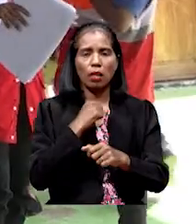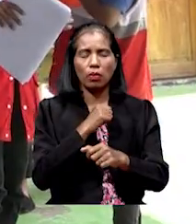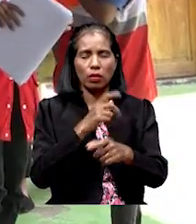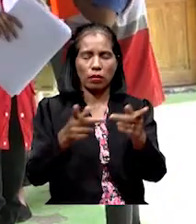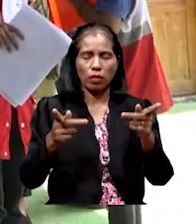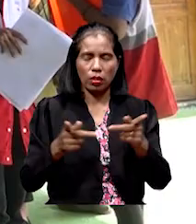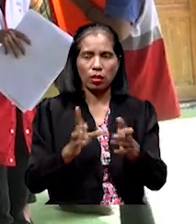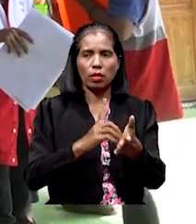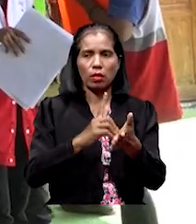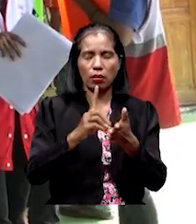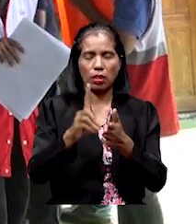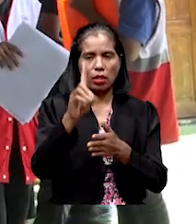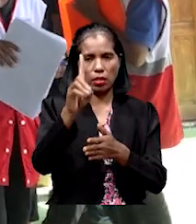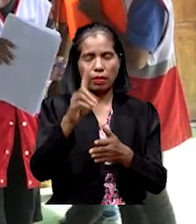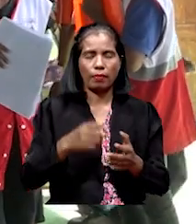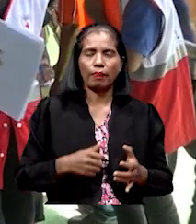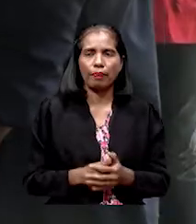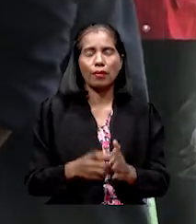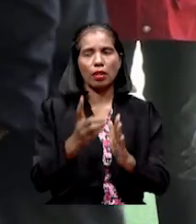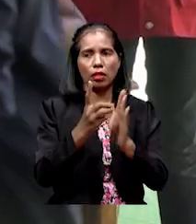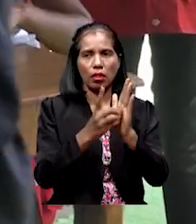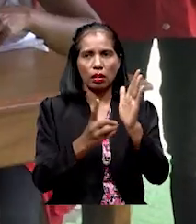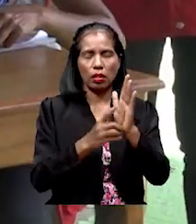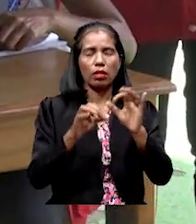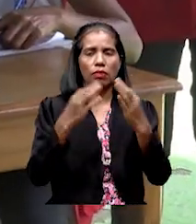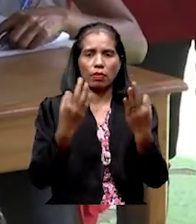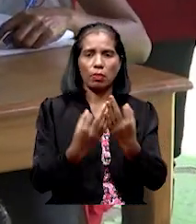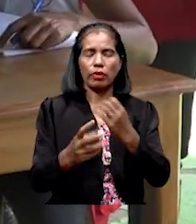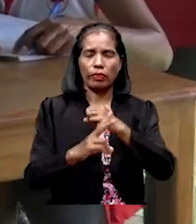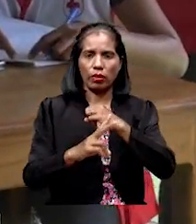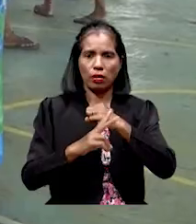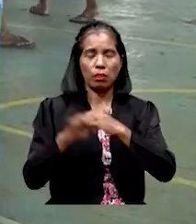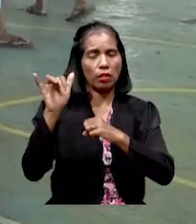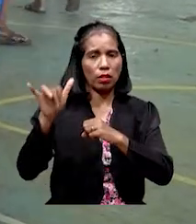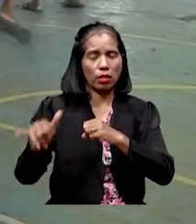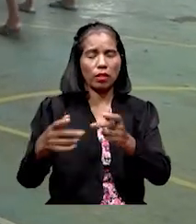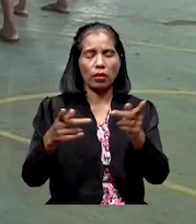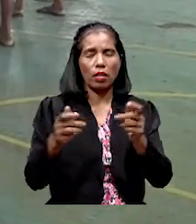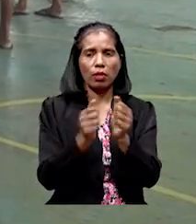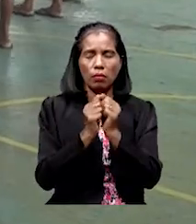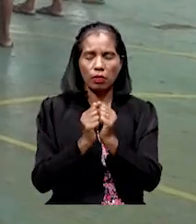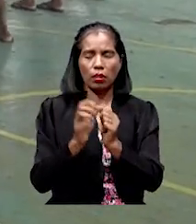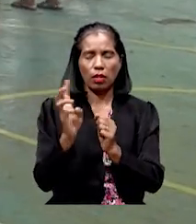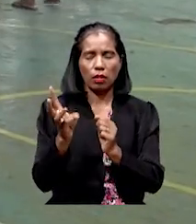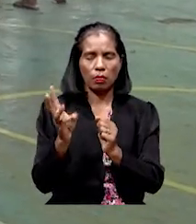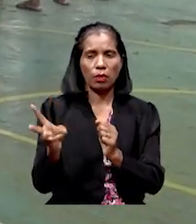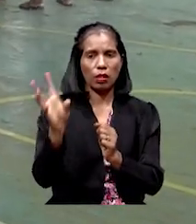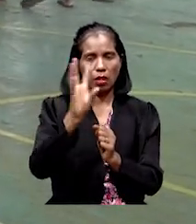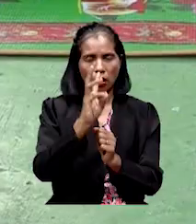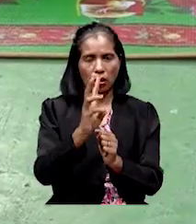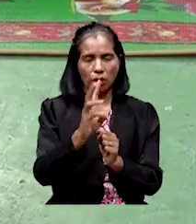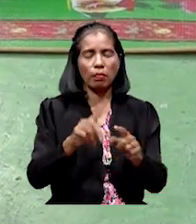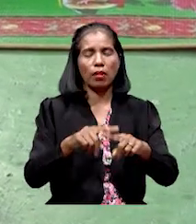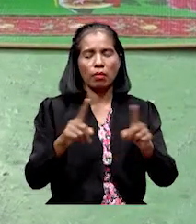Kumoro semana ida resin. Dados nebe ia, família vítima nebe hele centro evacuação hamutuk neng nulu resin nen, mai